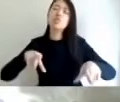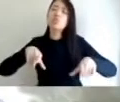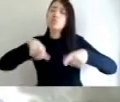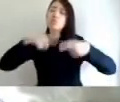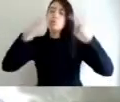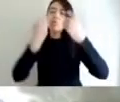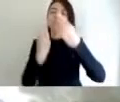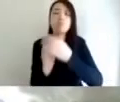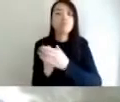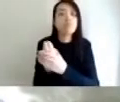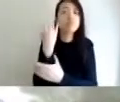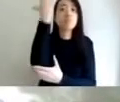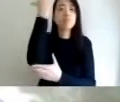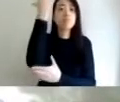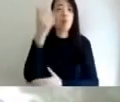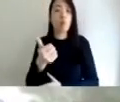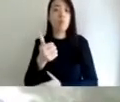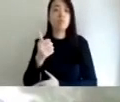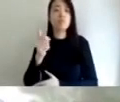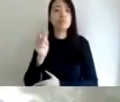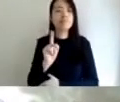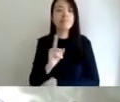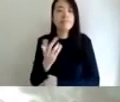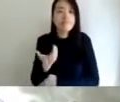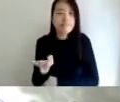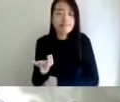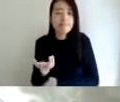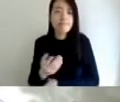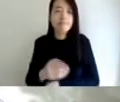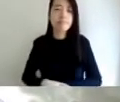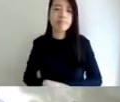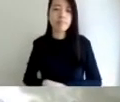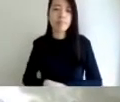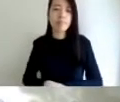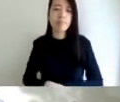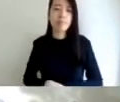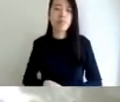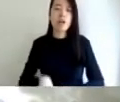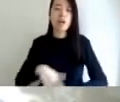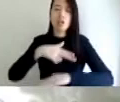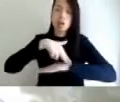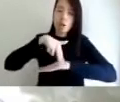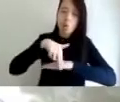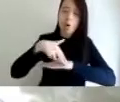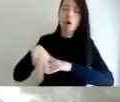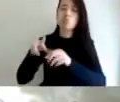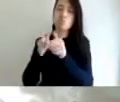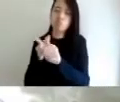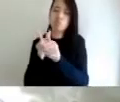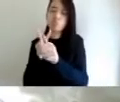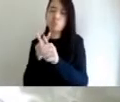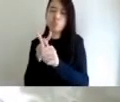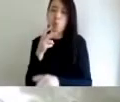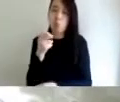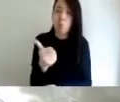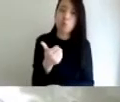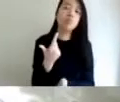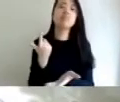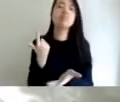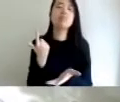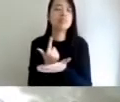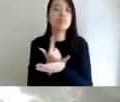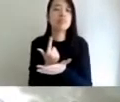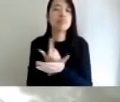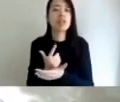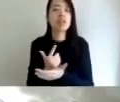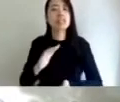健康咁樣成長咧？咁良好嘅計劃同管理咧係好重要嘅。咁但係，哎呀，作